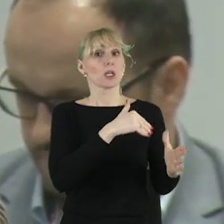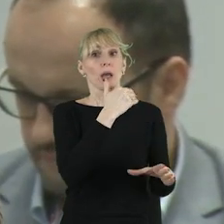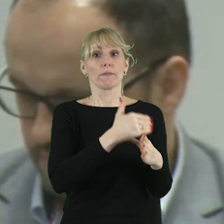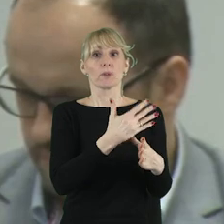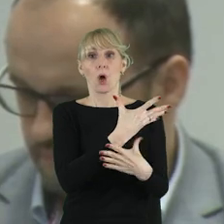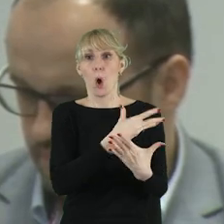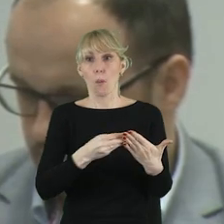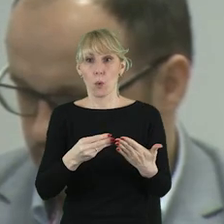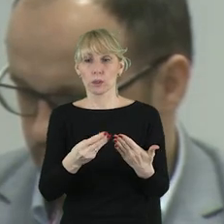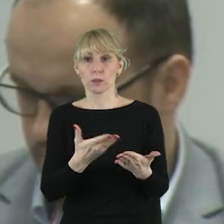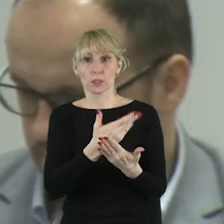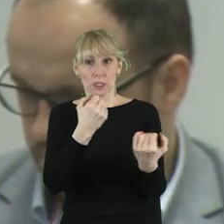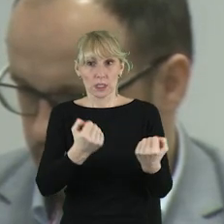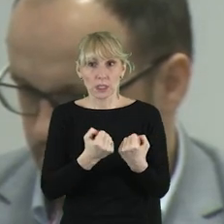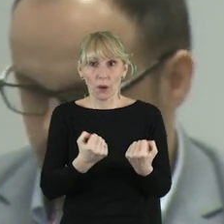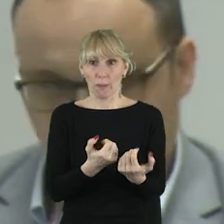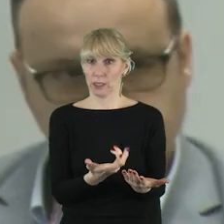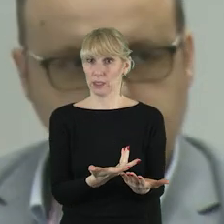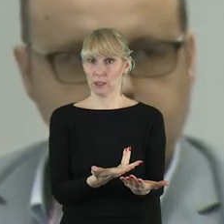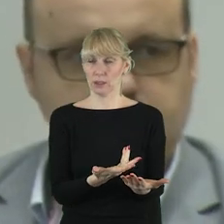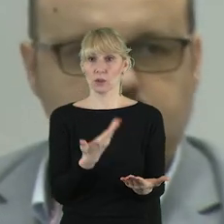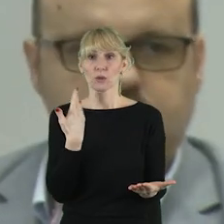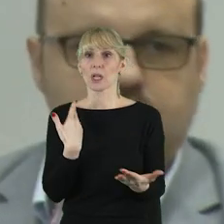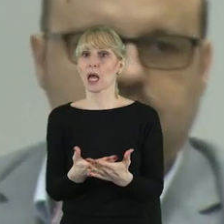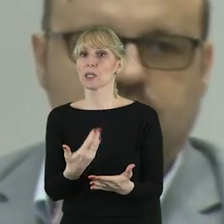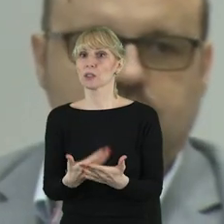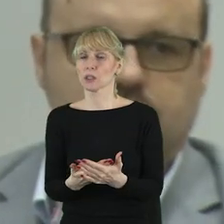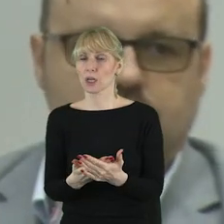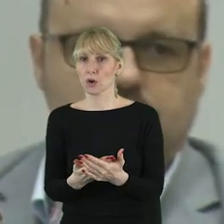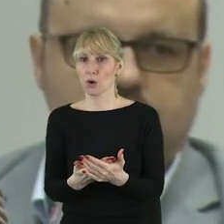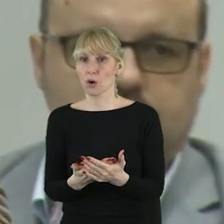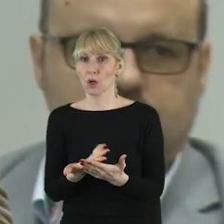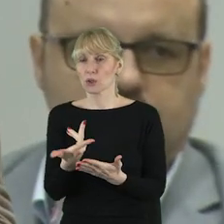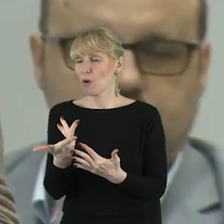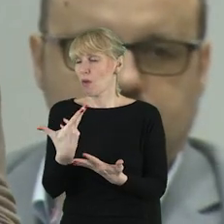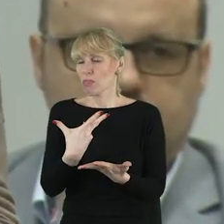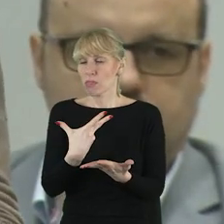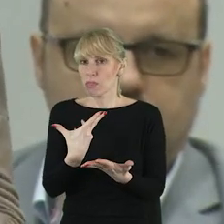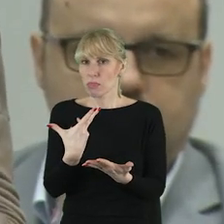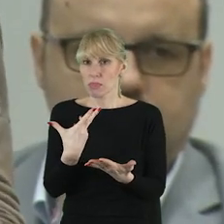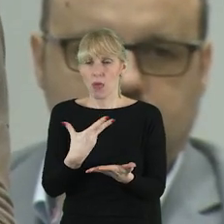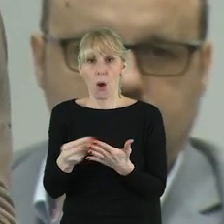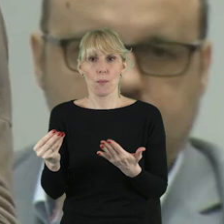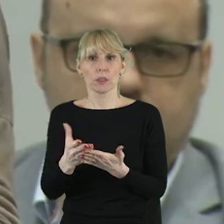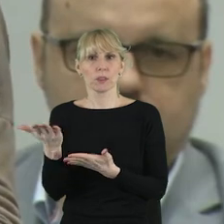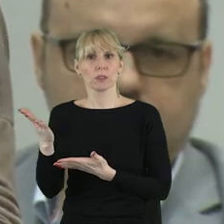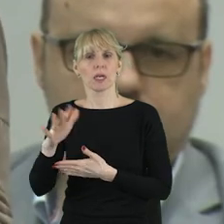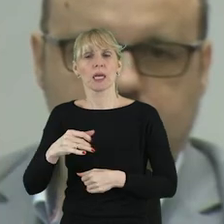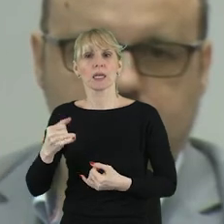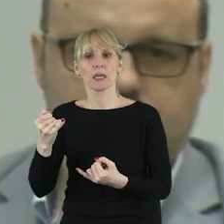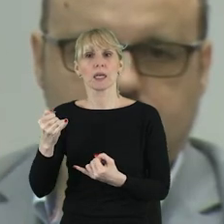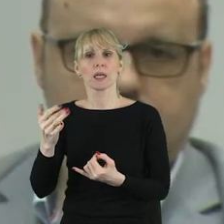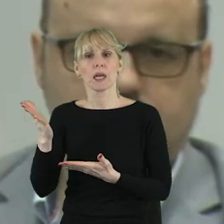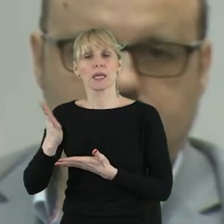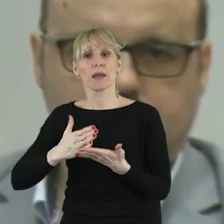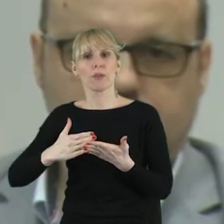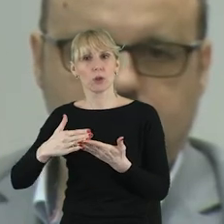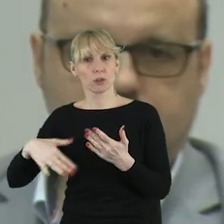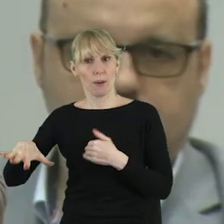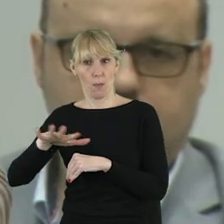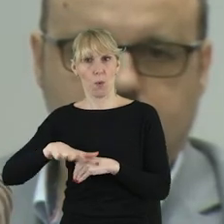dlaczego ma nie opłacać się jednostce publicznej, jeżeli już wchodzimy na taki ten grunt, którego